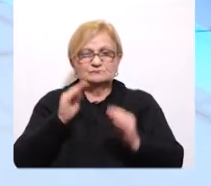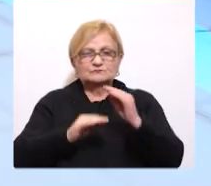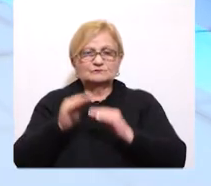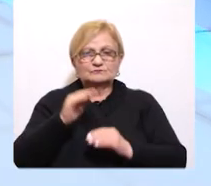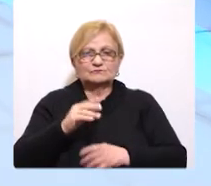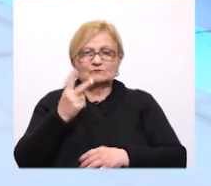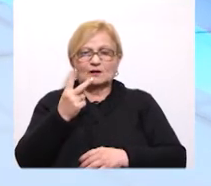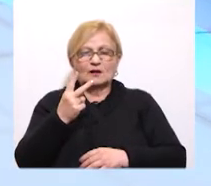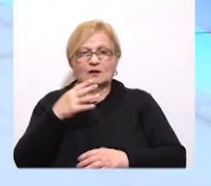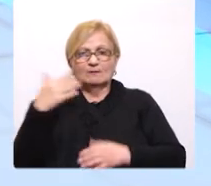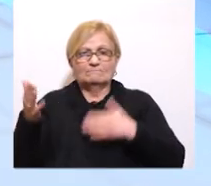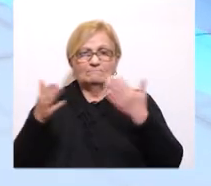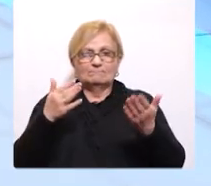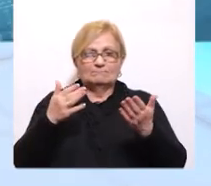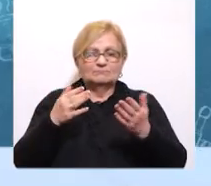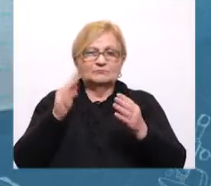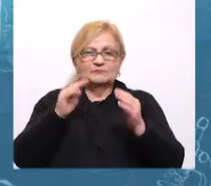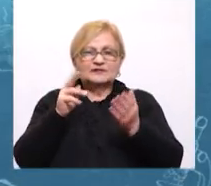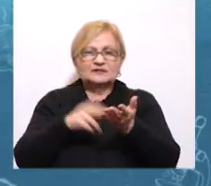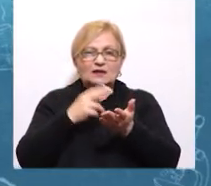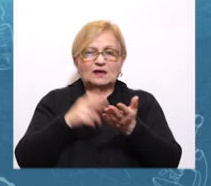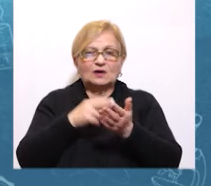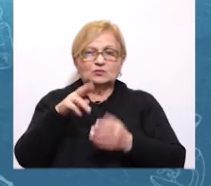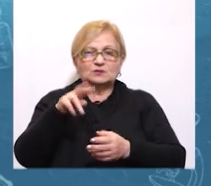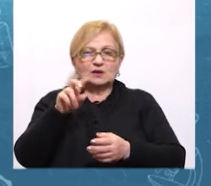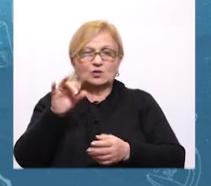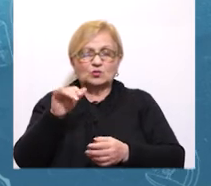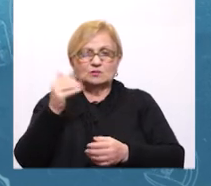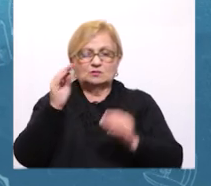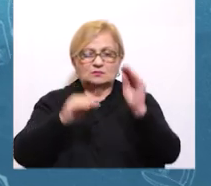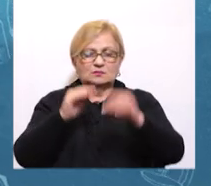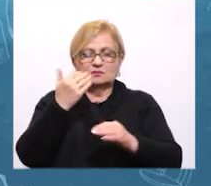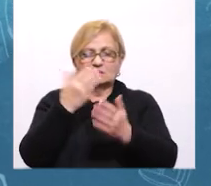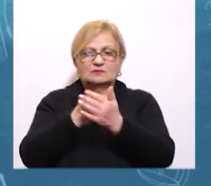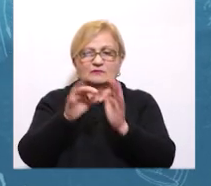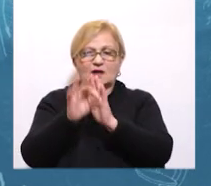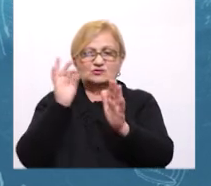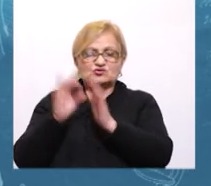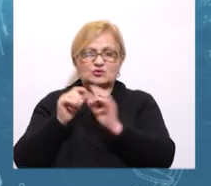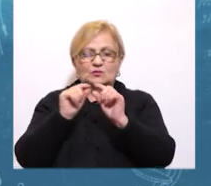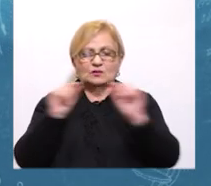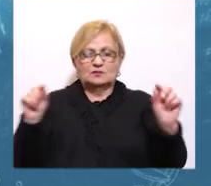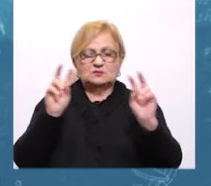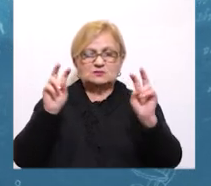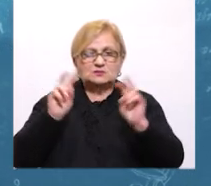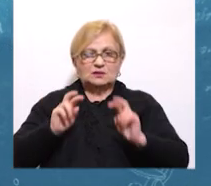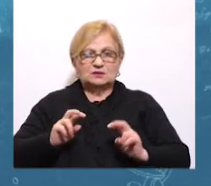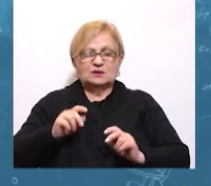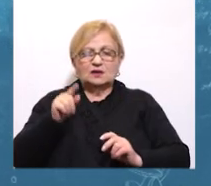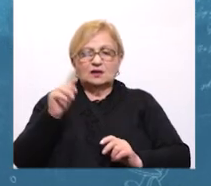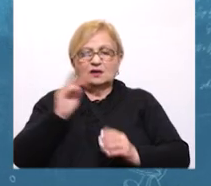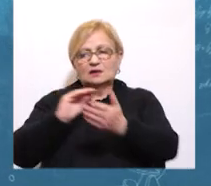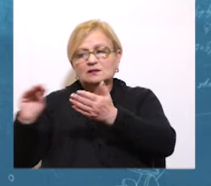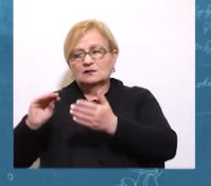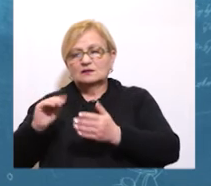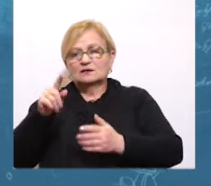შეადგინეთ ორმხრივ ჩანაწერთა დღიური, ჩაწერეთ თქვენი არჩეული ციტატა, მიუწერეთ კრიტიკული